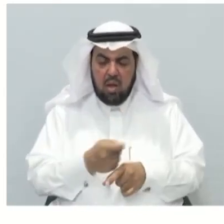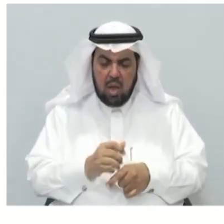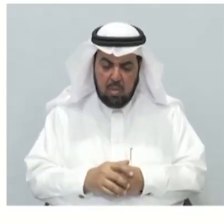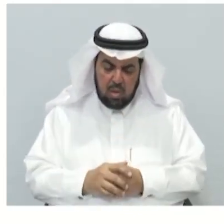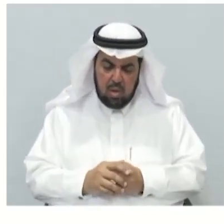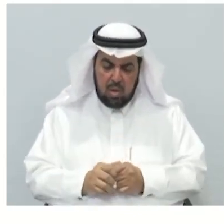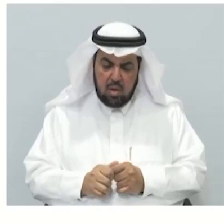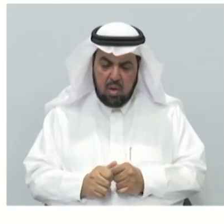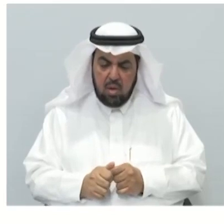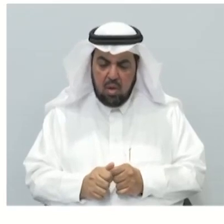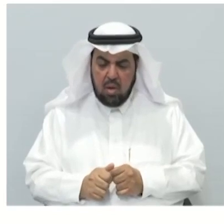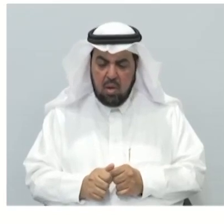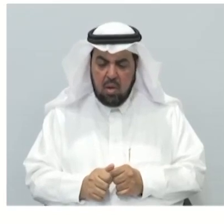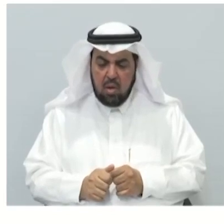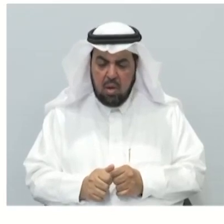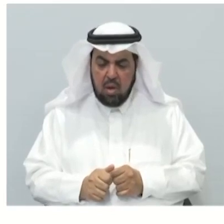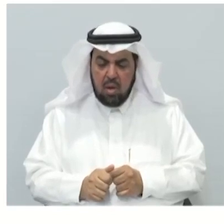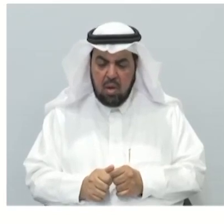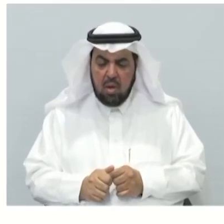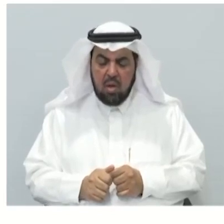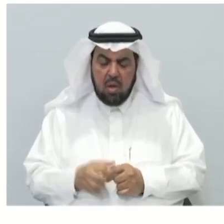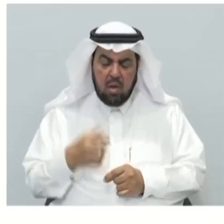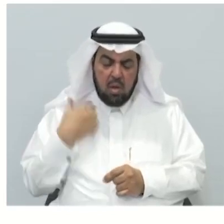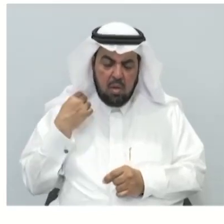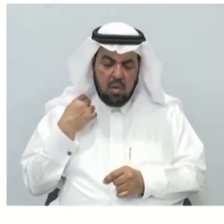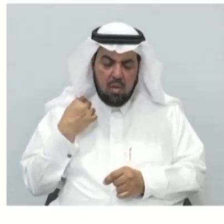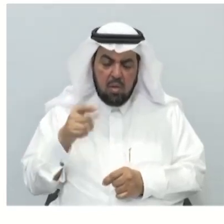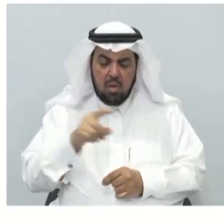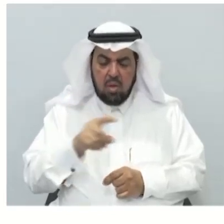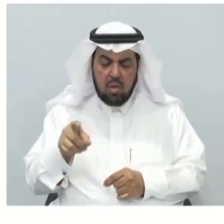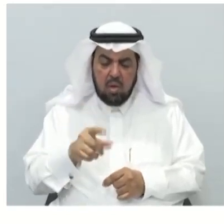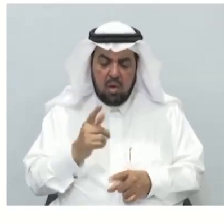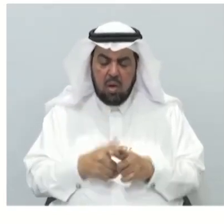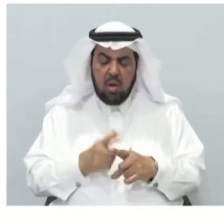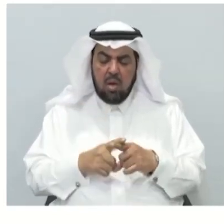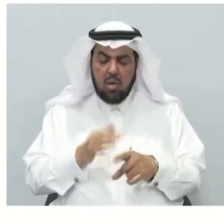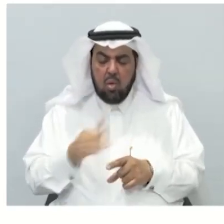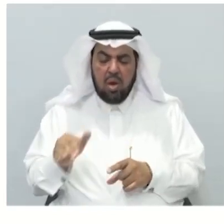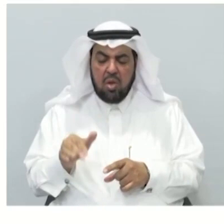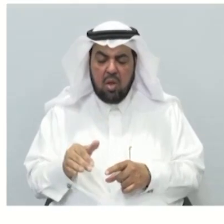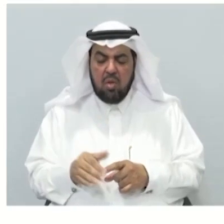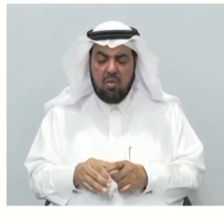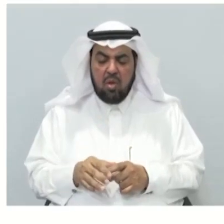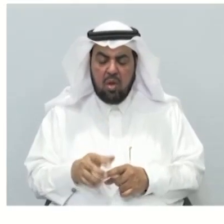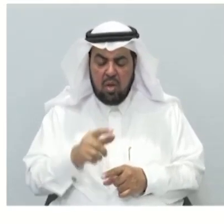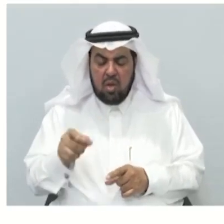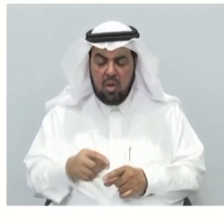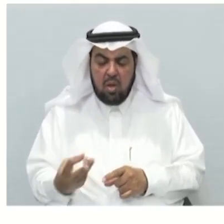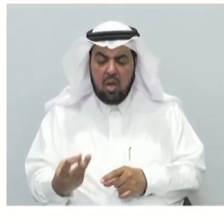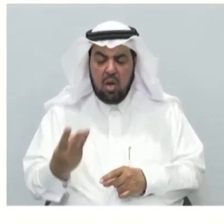عشان كذا كتبلك برهانا حرا اذا بما ان زد اكس تنصف دبليو زد واي